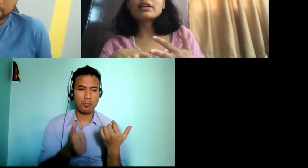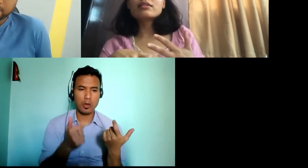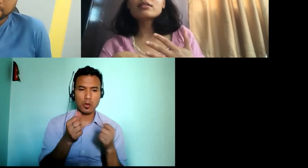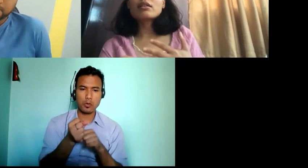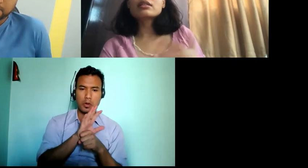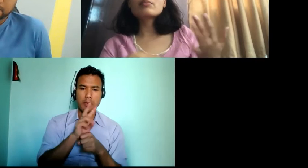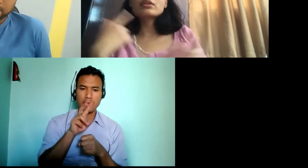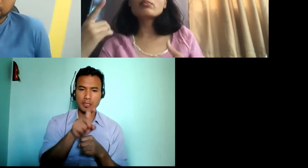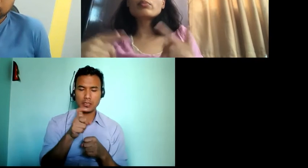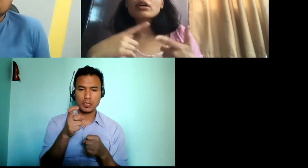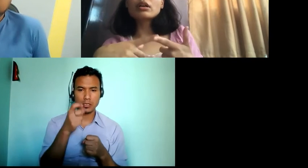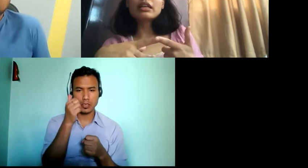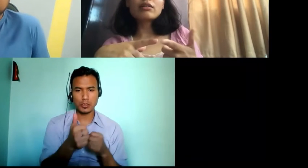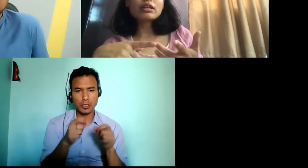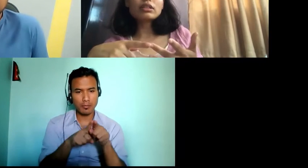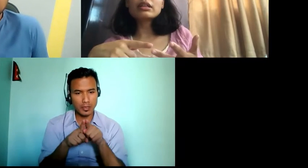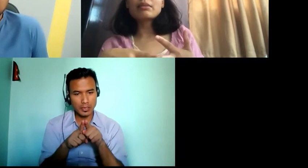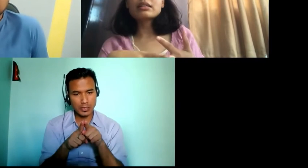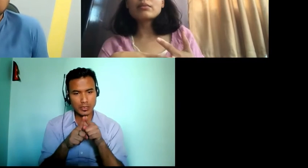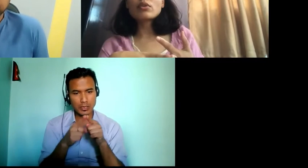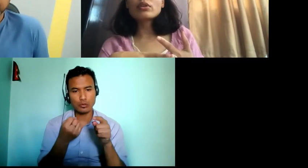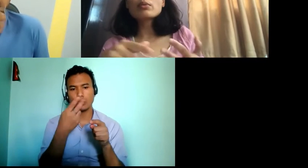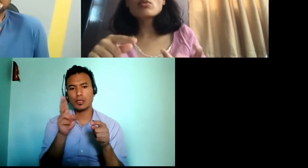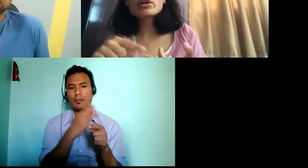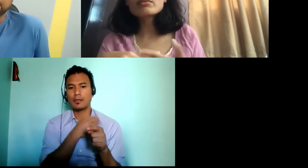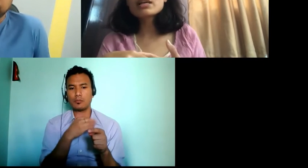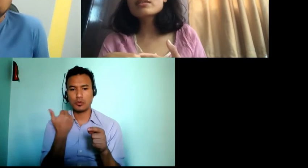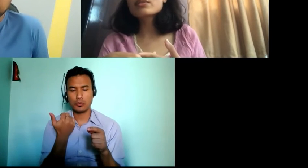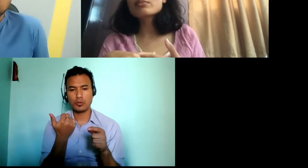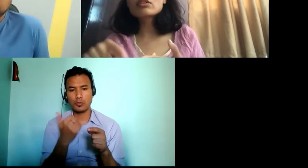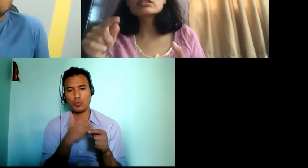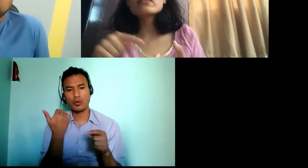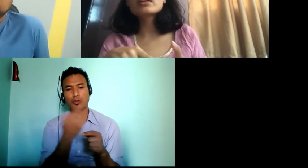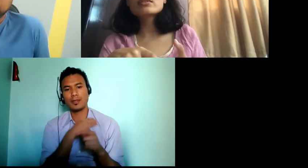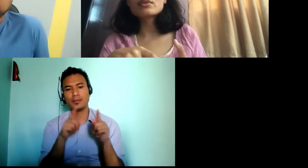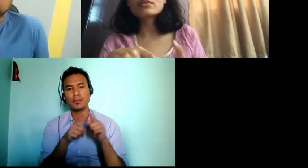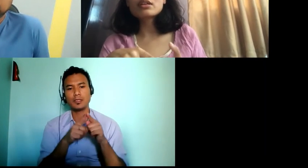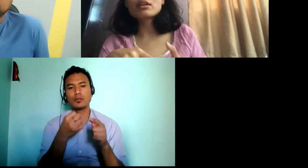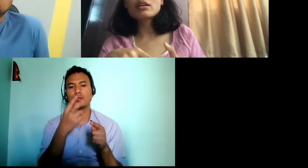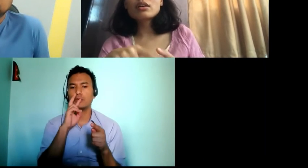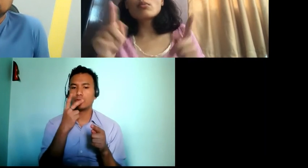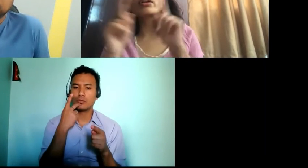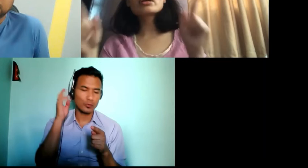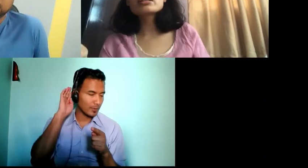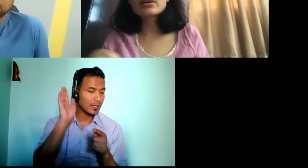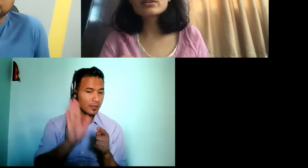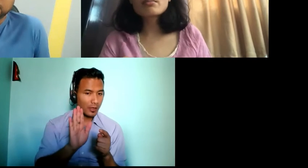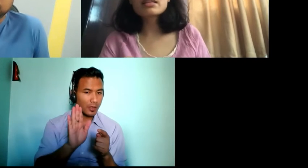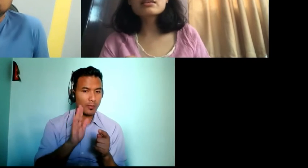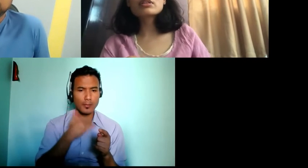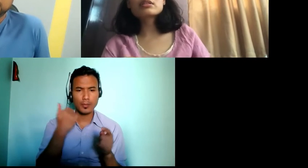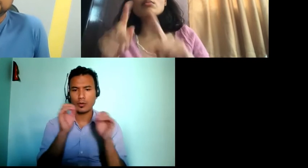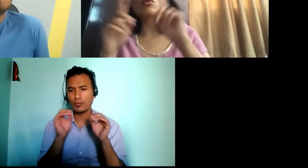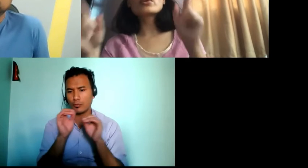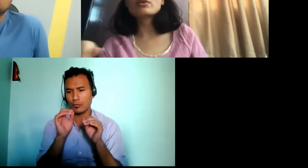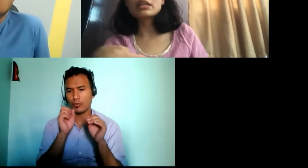कोरोना भाइरस त अझै पनि यसले गर्दा कति धेरै मान्छे मर्यो, अब मरेको मान्छेहरूको पनि कति फेक न्युजहरू छ नि त, मरेकै छैन त्यो मान्छे